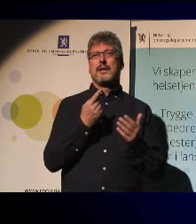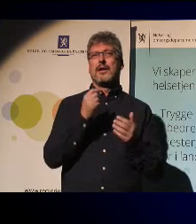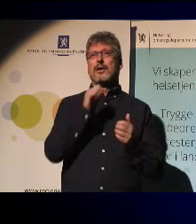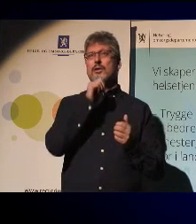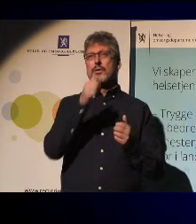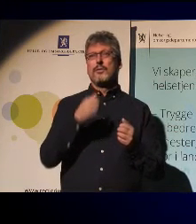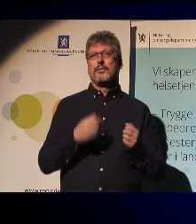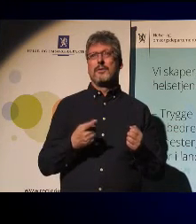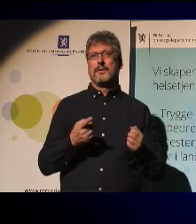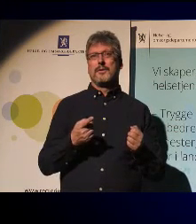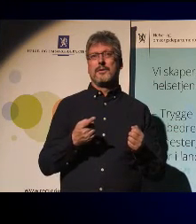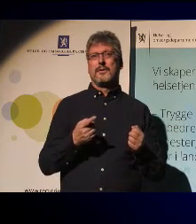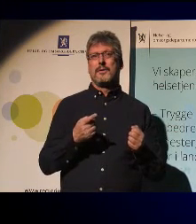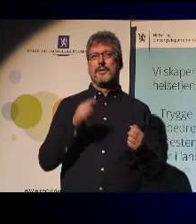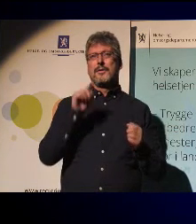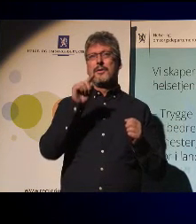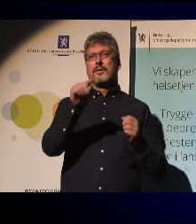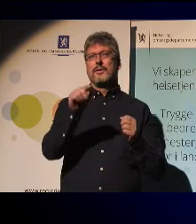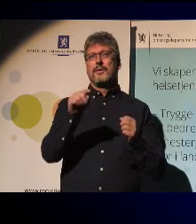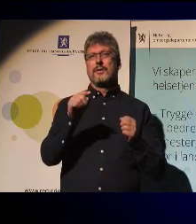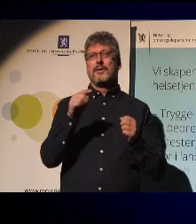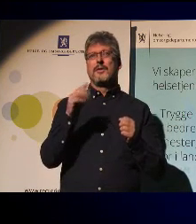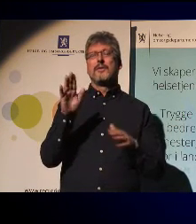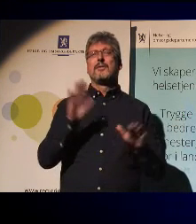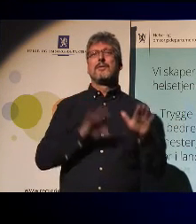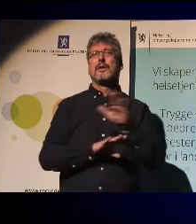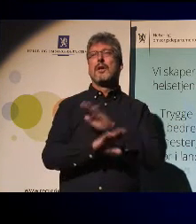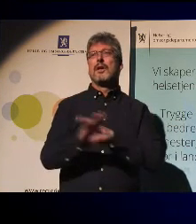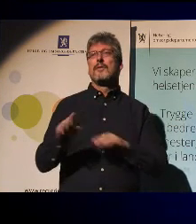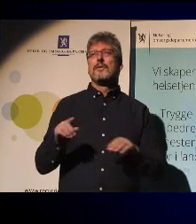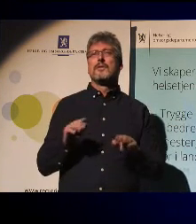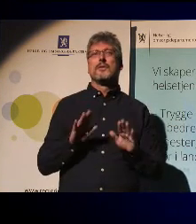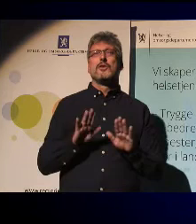Vårt första blås i smid.